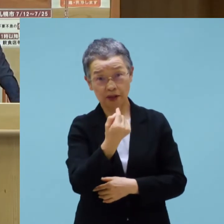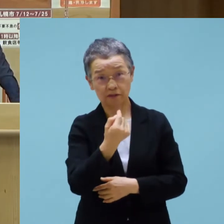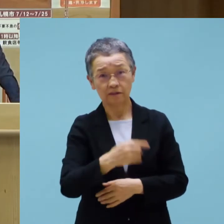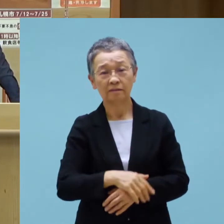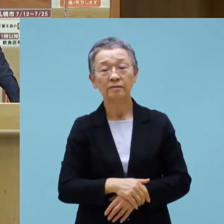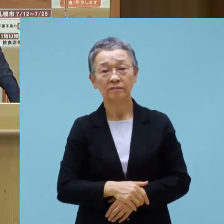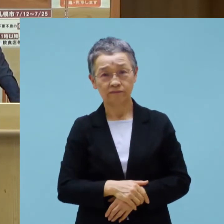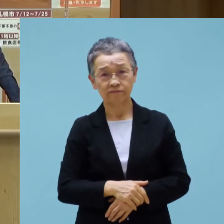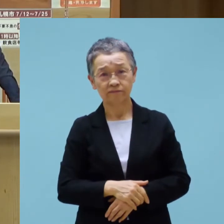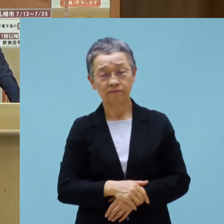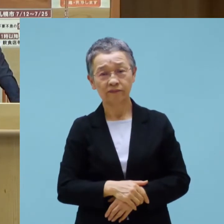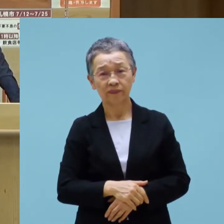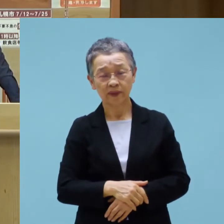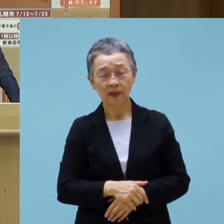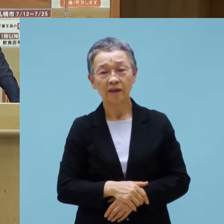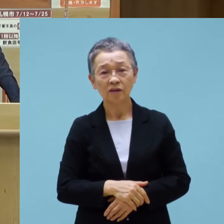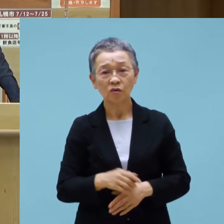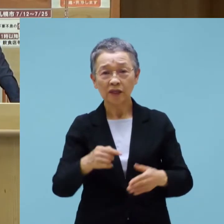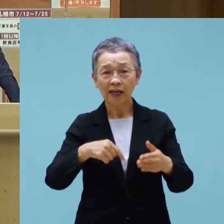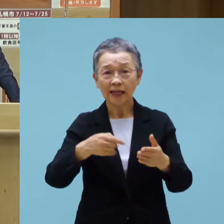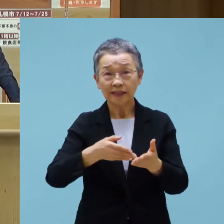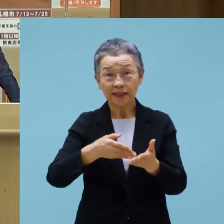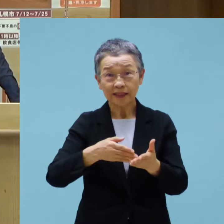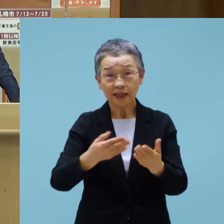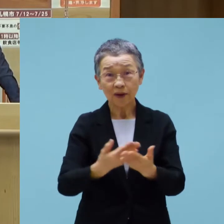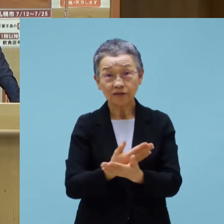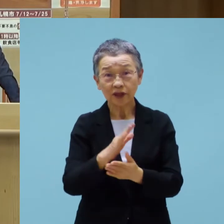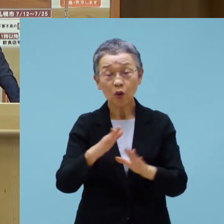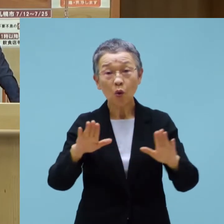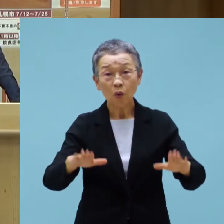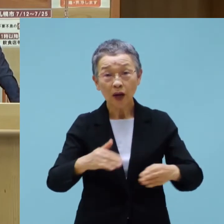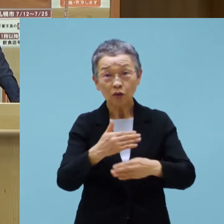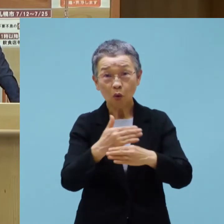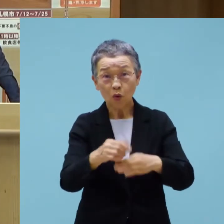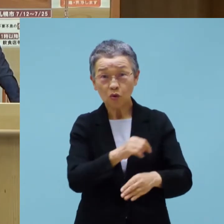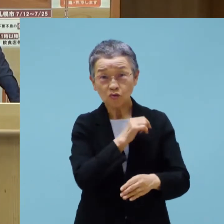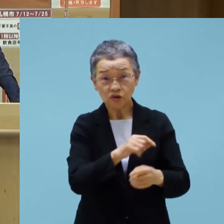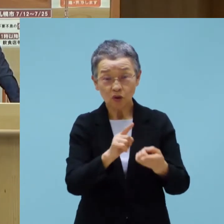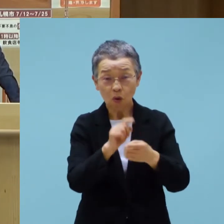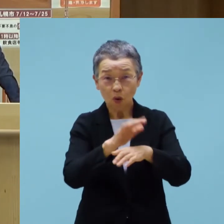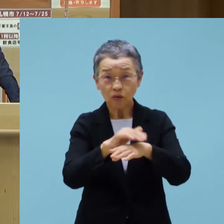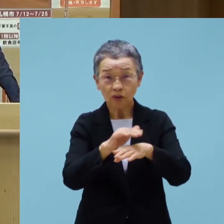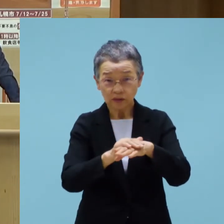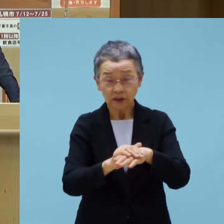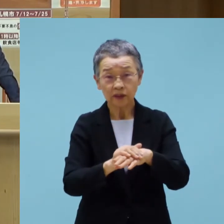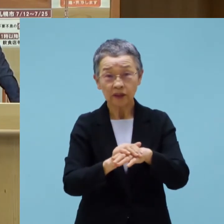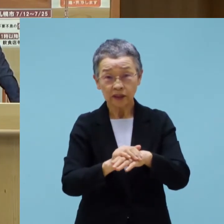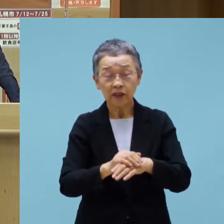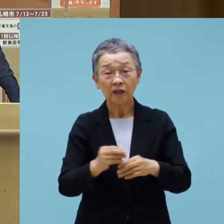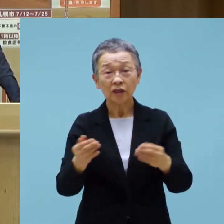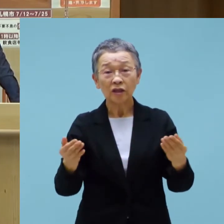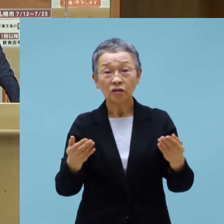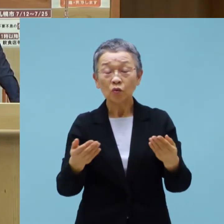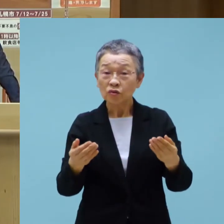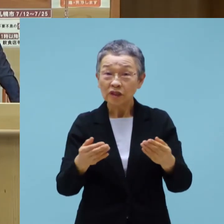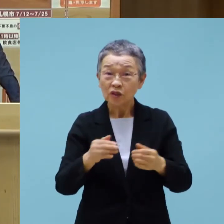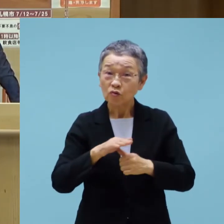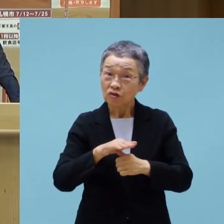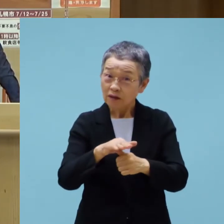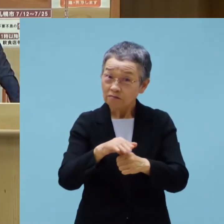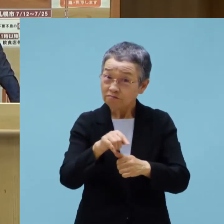若干変わるんですが、今回の道独自の対策の中に出勤抑制の話がまた出てきたと思うんですけど、 ね、 協力要請、 はい、